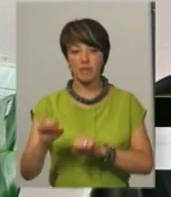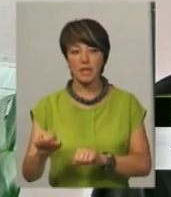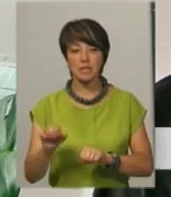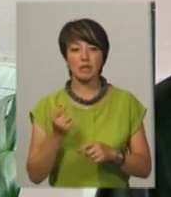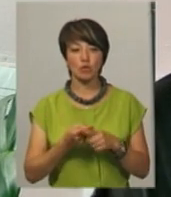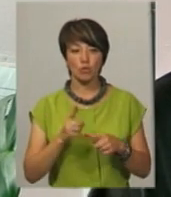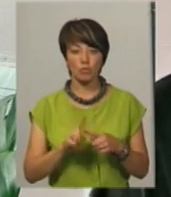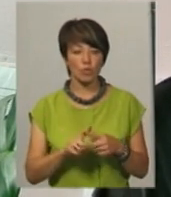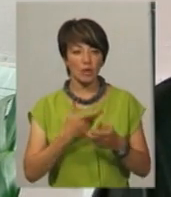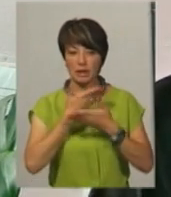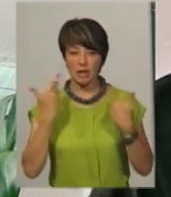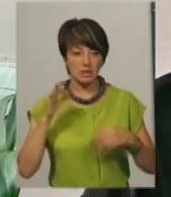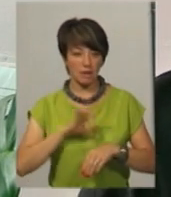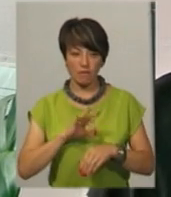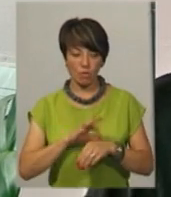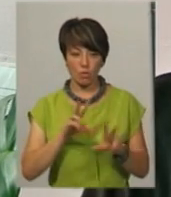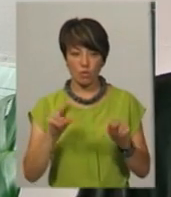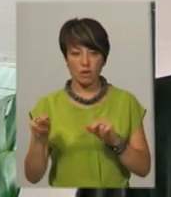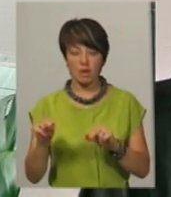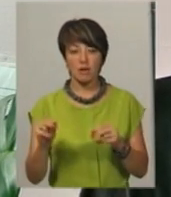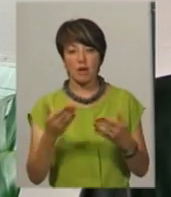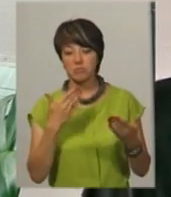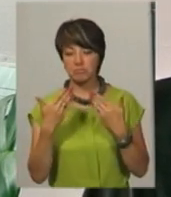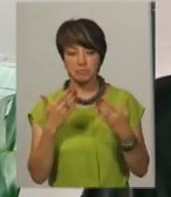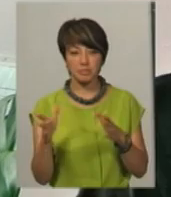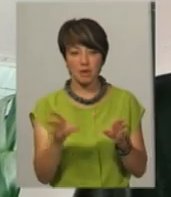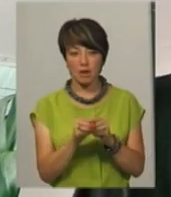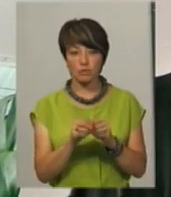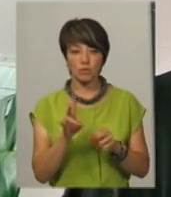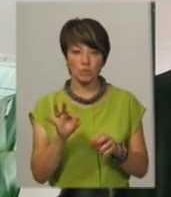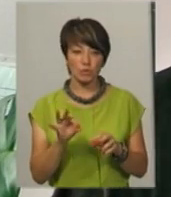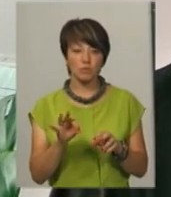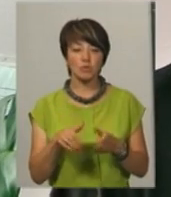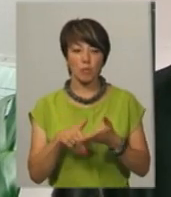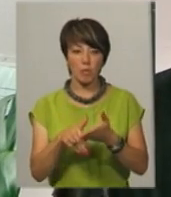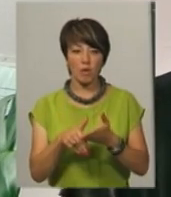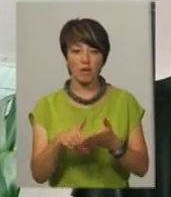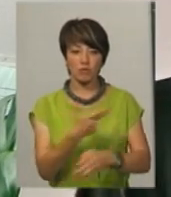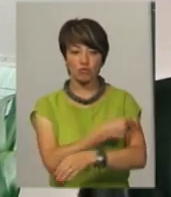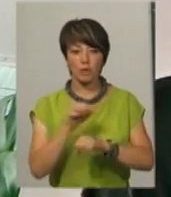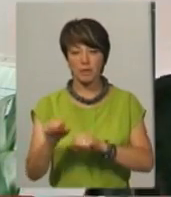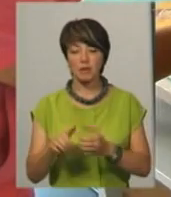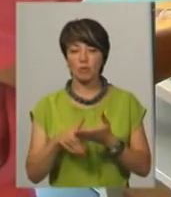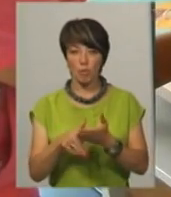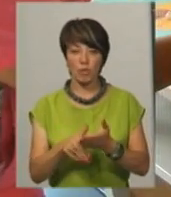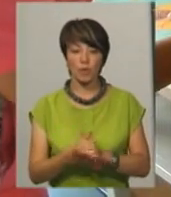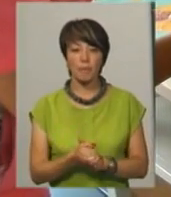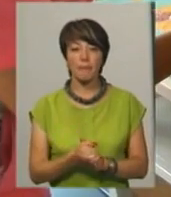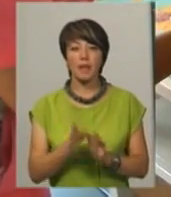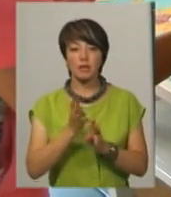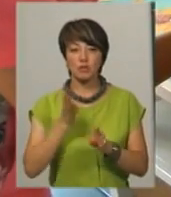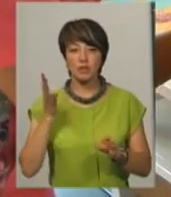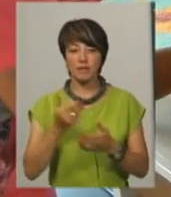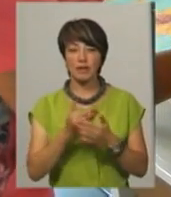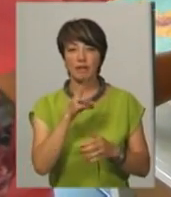тому не захворіла. Хоча вони контактували разом і так допомогла. Ну, щеплення допомогло. На черзі щеплення